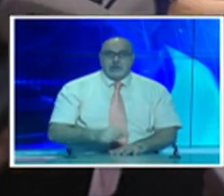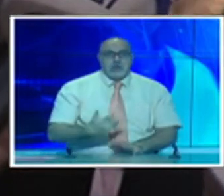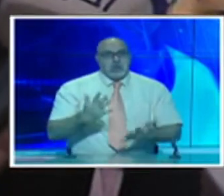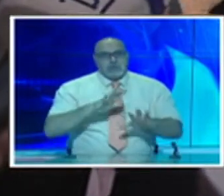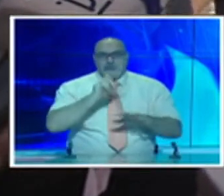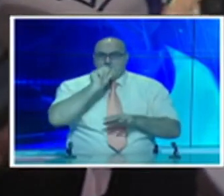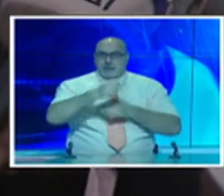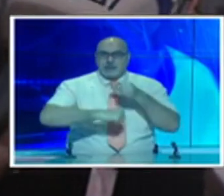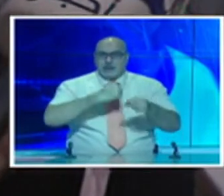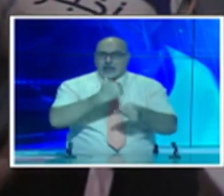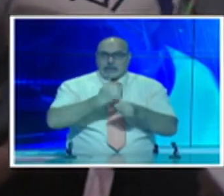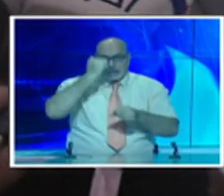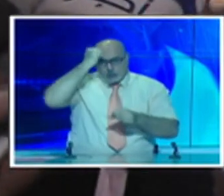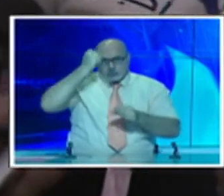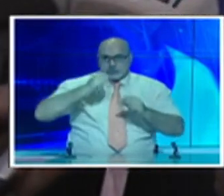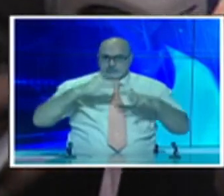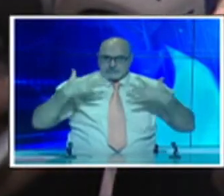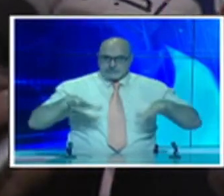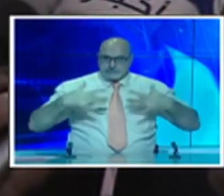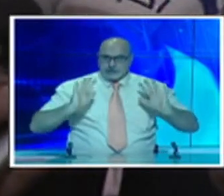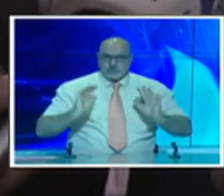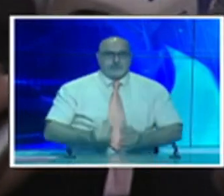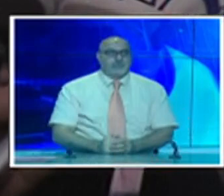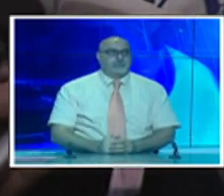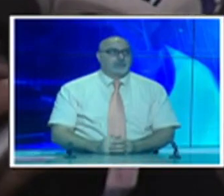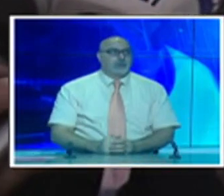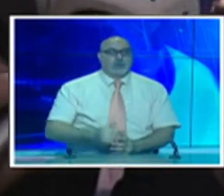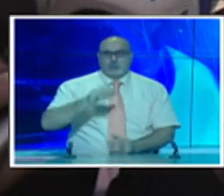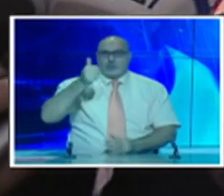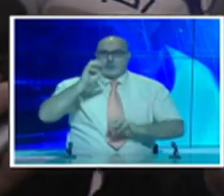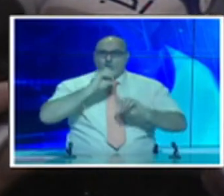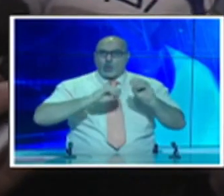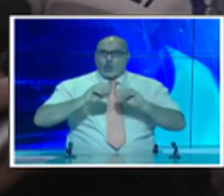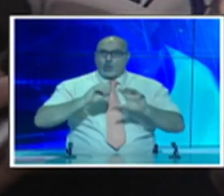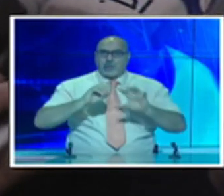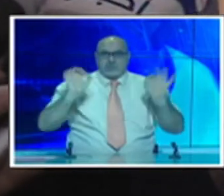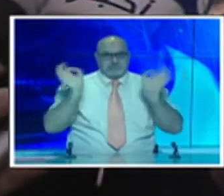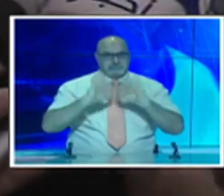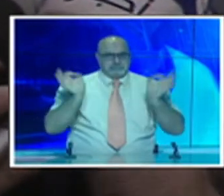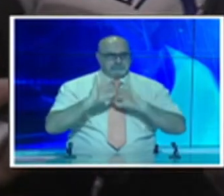السنة. الدراسة راها تحت هذاك، ما كان أول أكتوبر ما كان